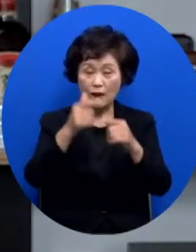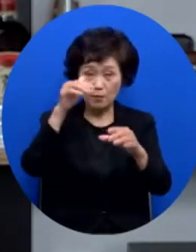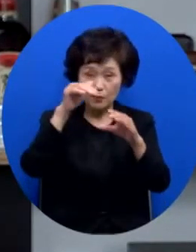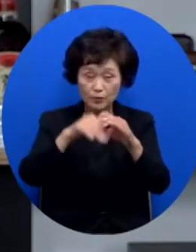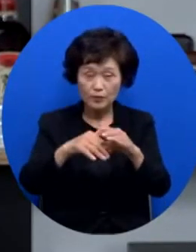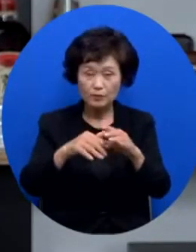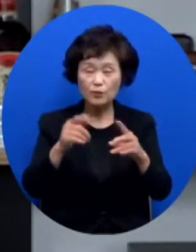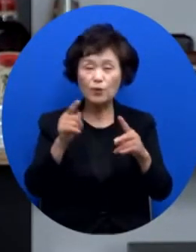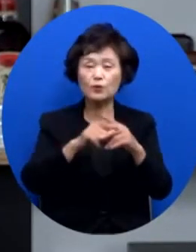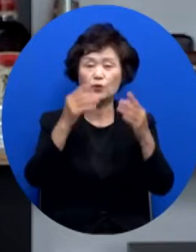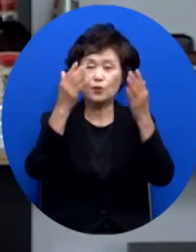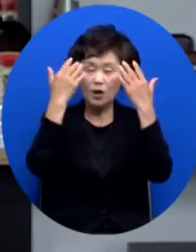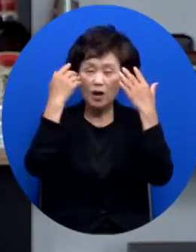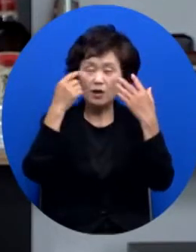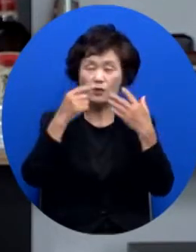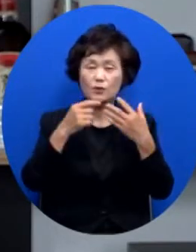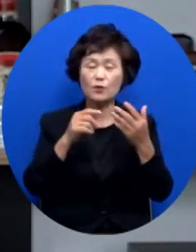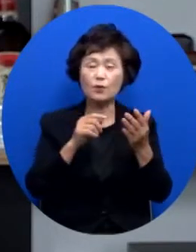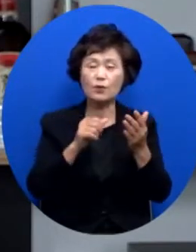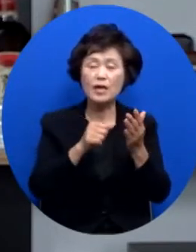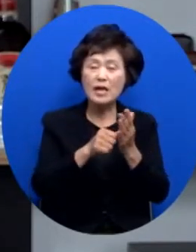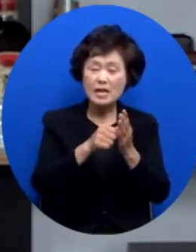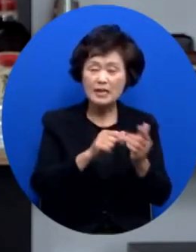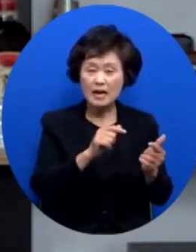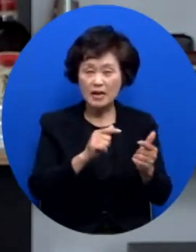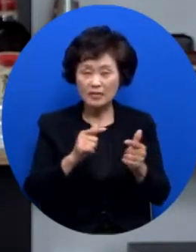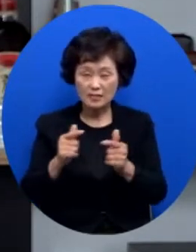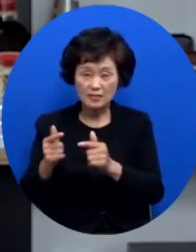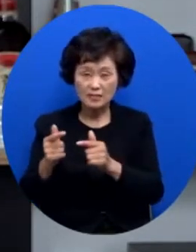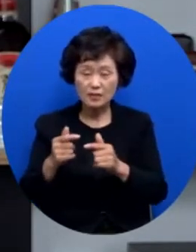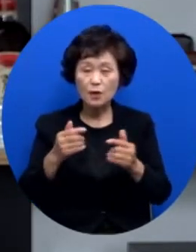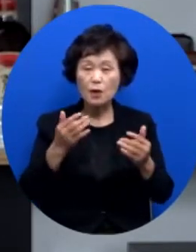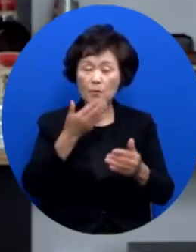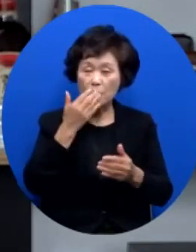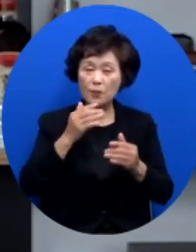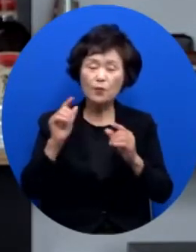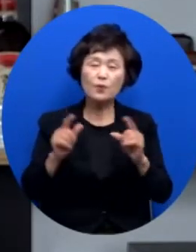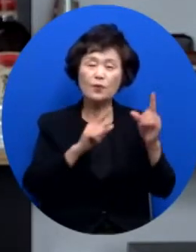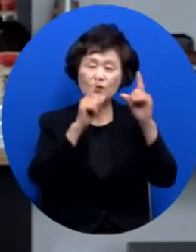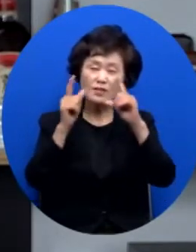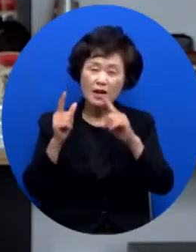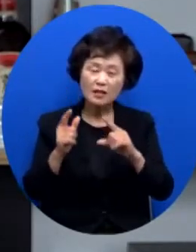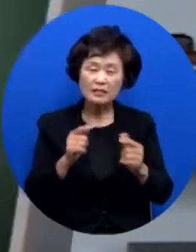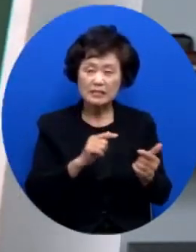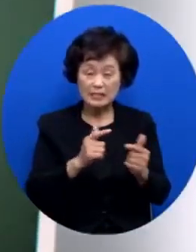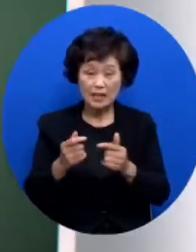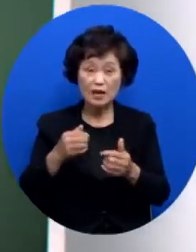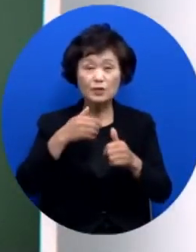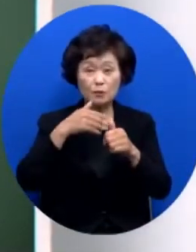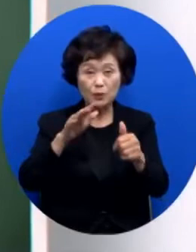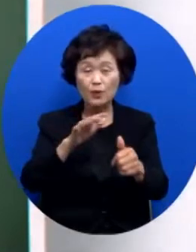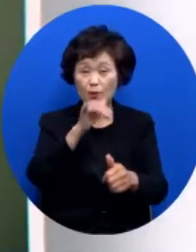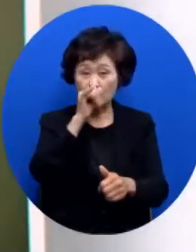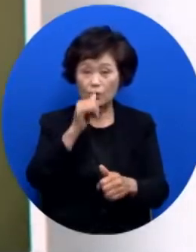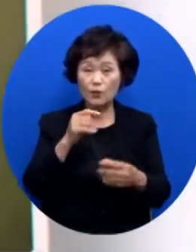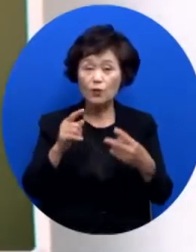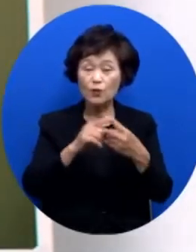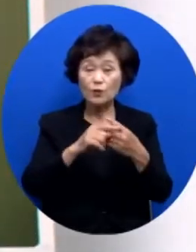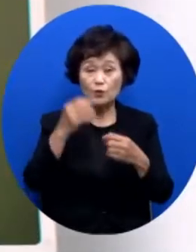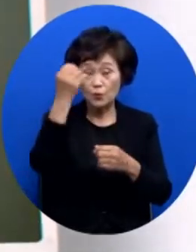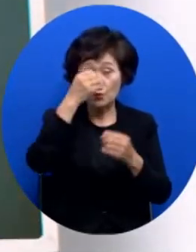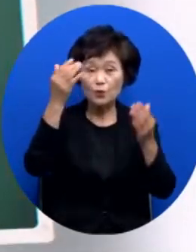초등학교의 의약품 뭐또 이런 생필품 보내는 일도 했고, 또 중고등학교에도